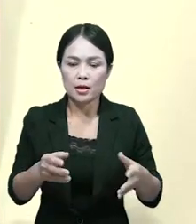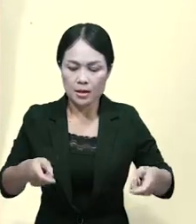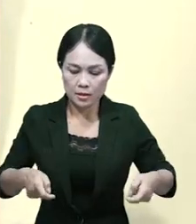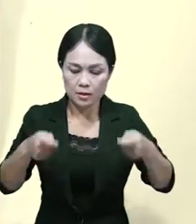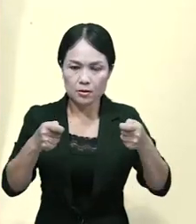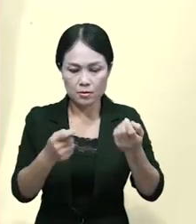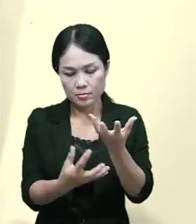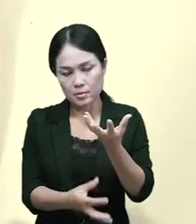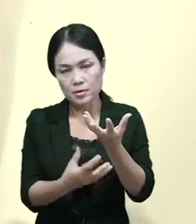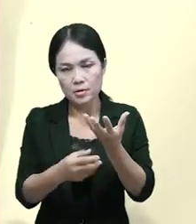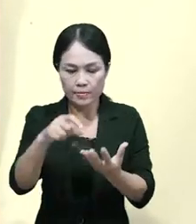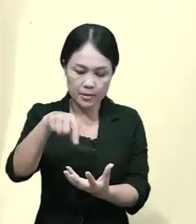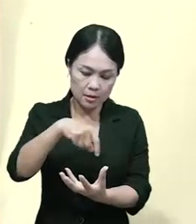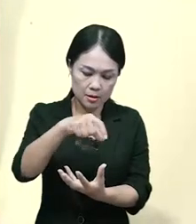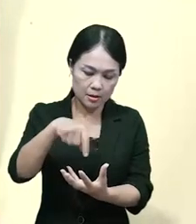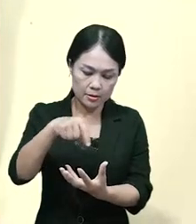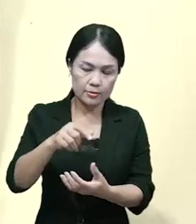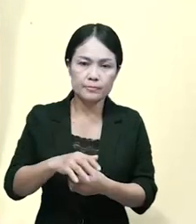ដាក់ស្លកកោ